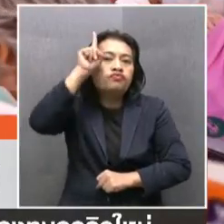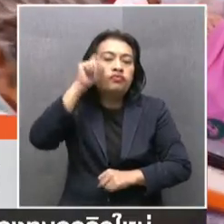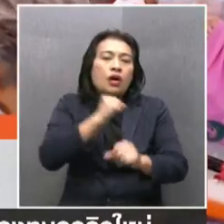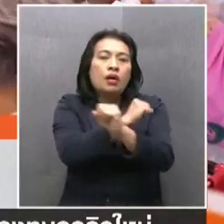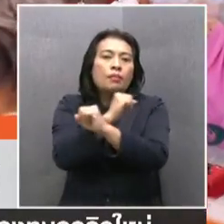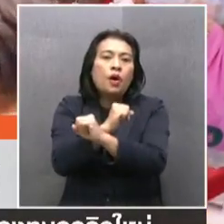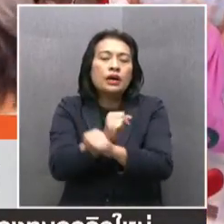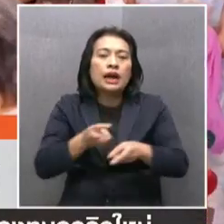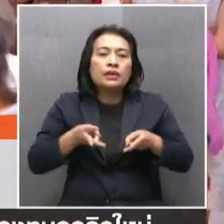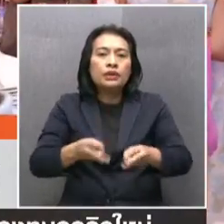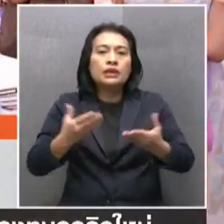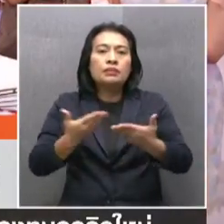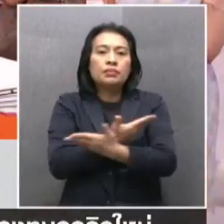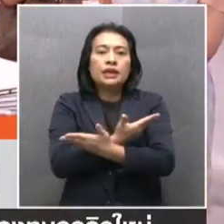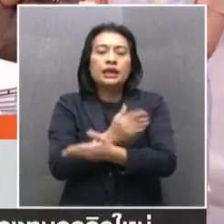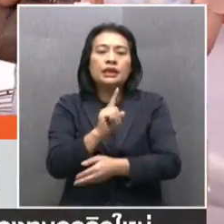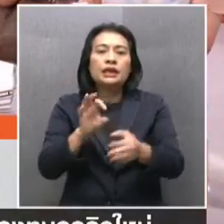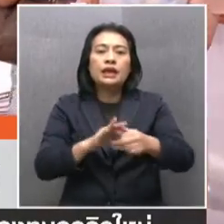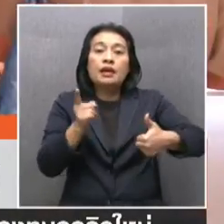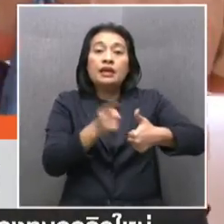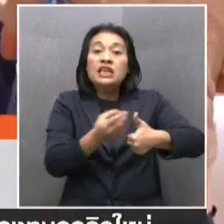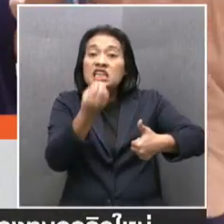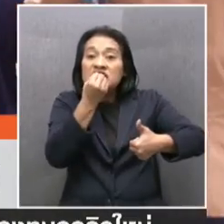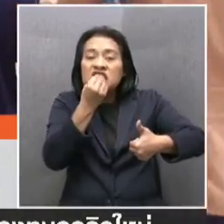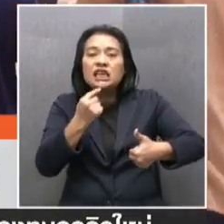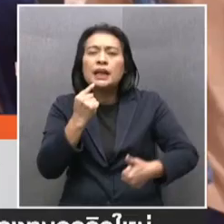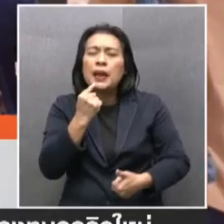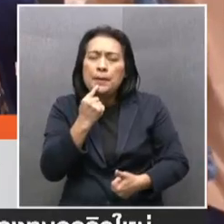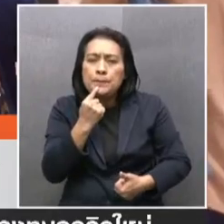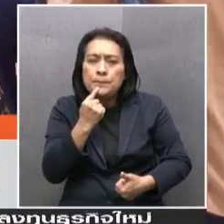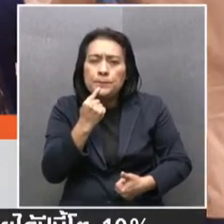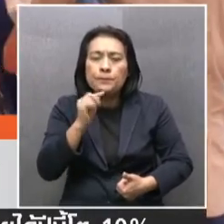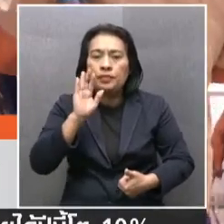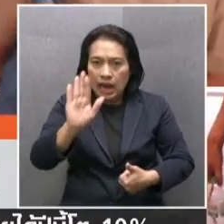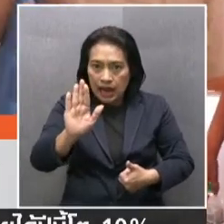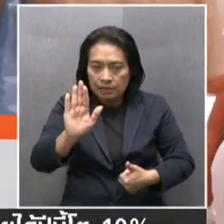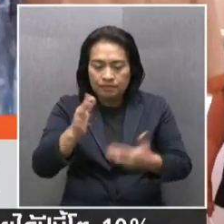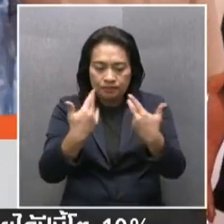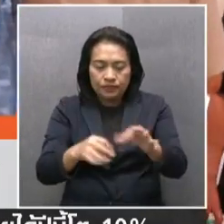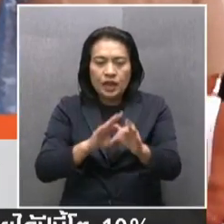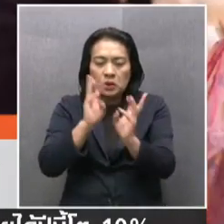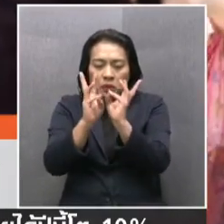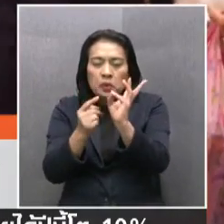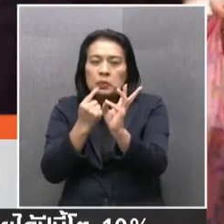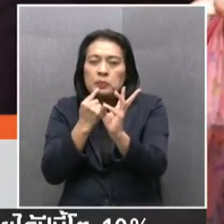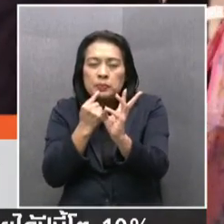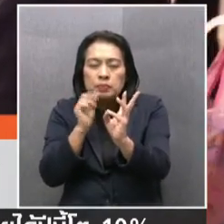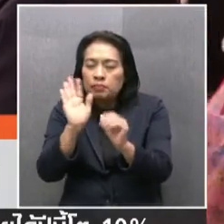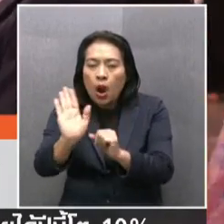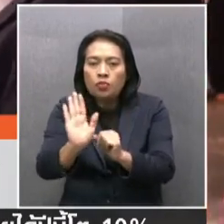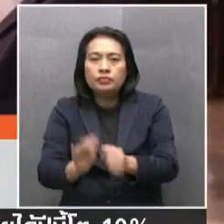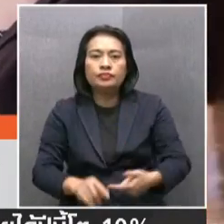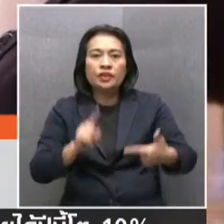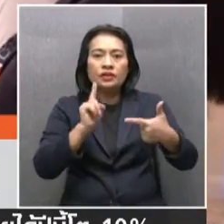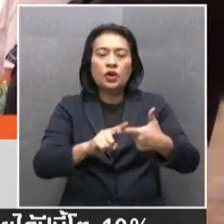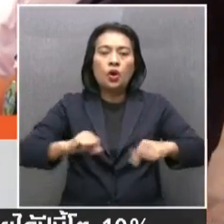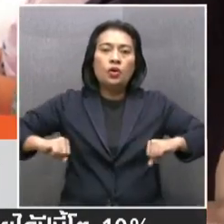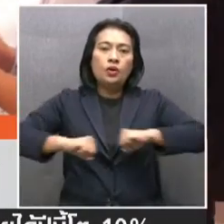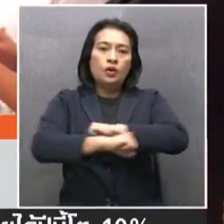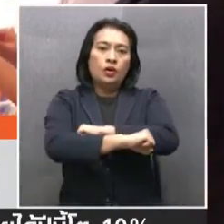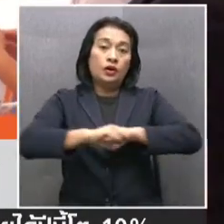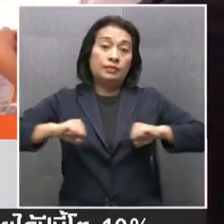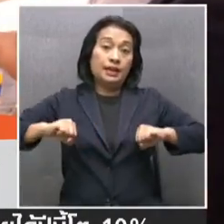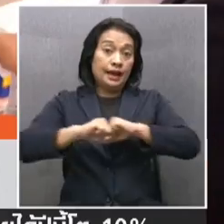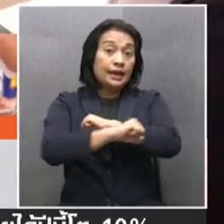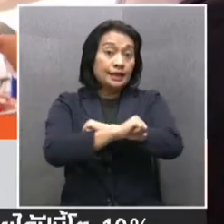ลี่ยนพฤติกรรมครับ 1. งดทานอาหารรสเค็มหรือที่มีโซเดียมสูง 2. ออกกำลังกายอย่างน้อย